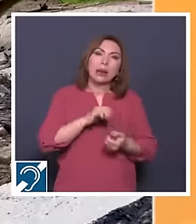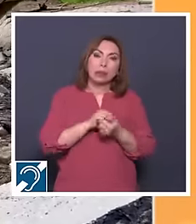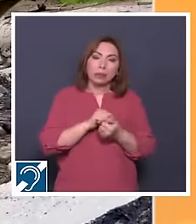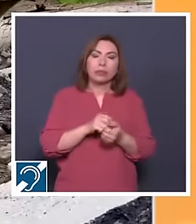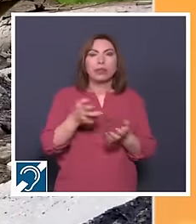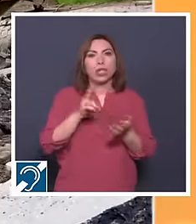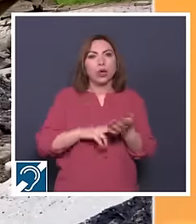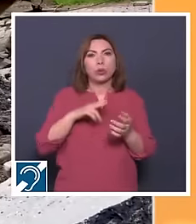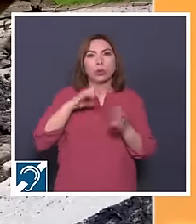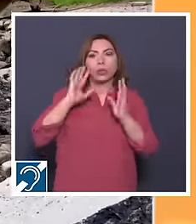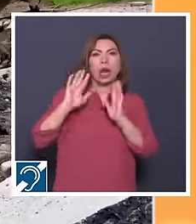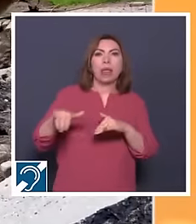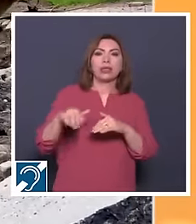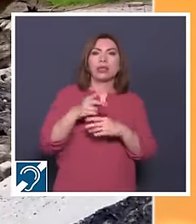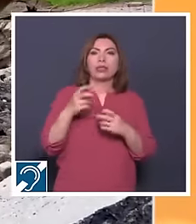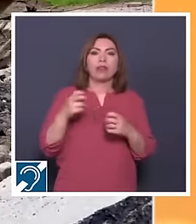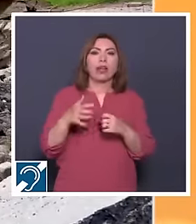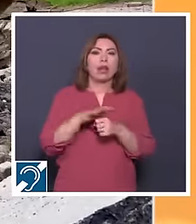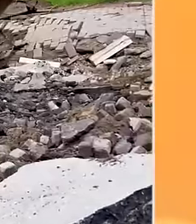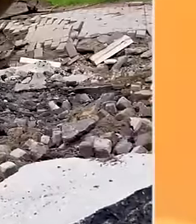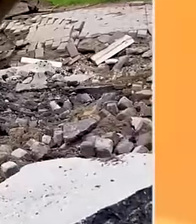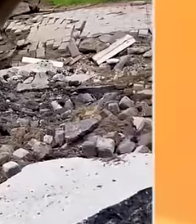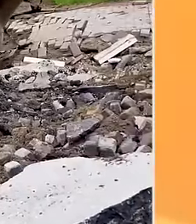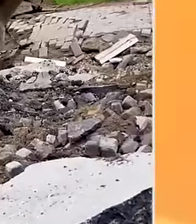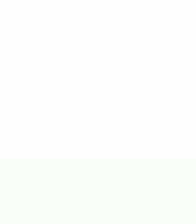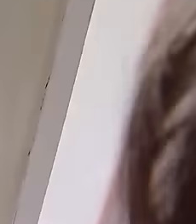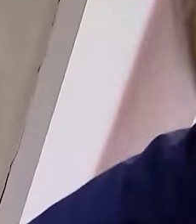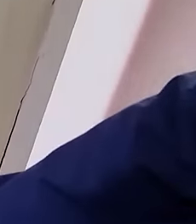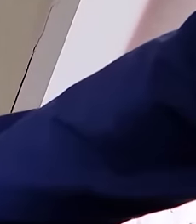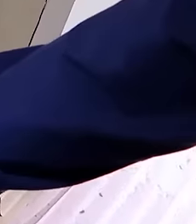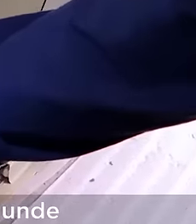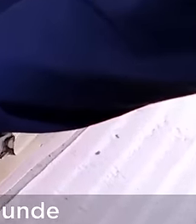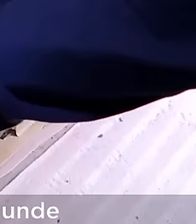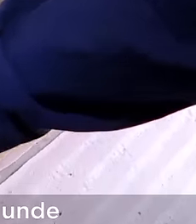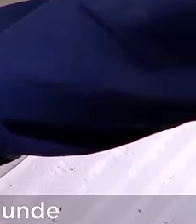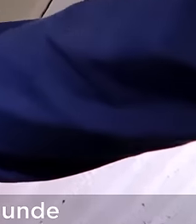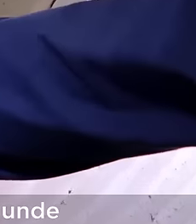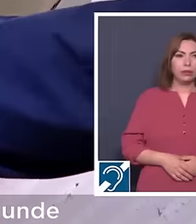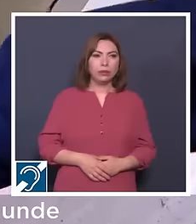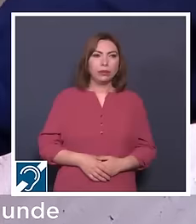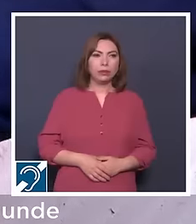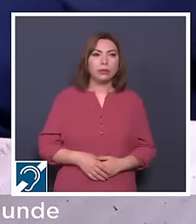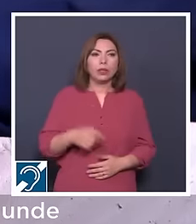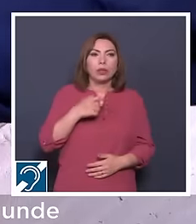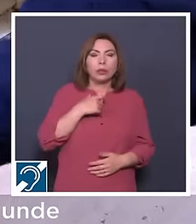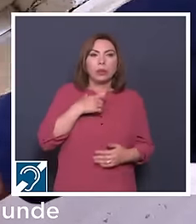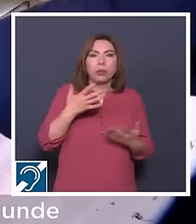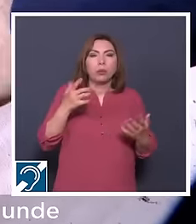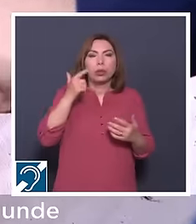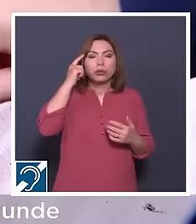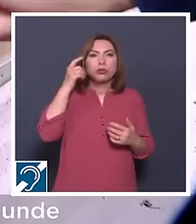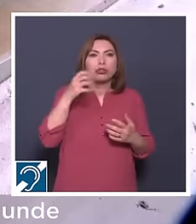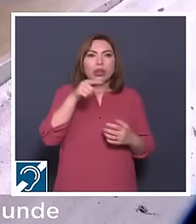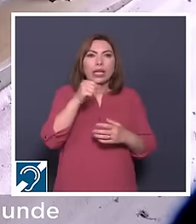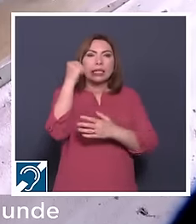nou sunt lăsați descoperiți. Păi, dar nu mai poți să mai știi acolo structura cu